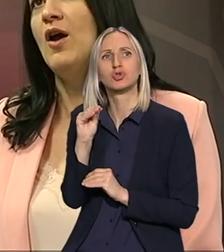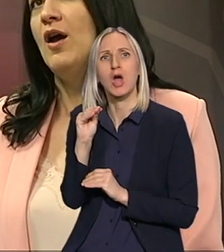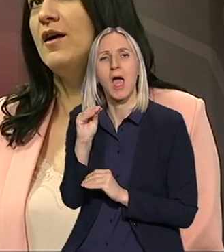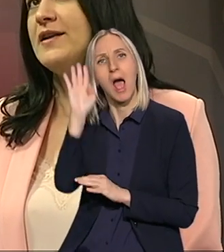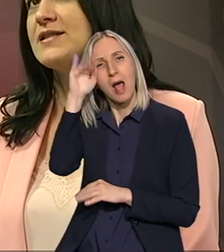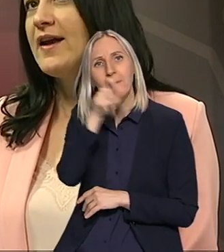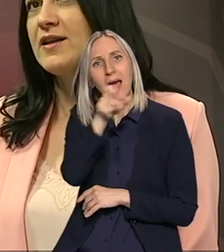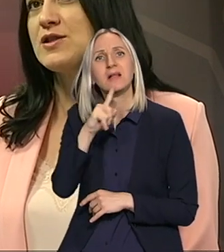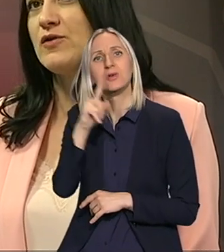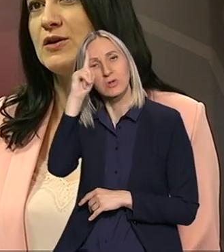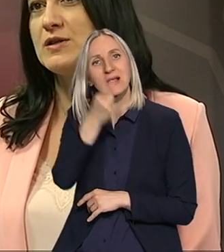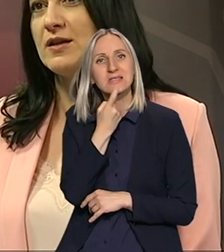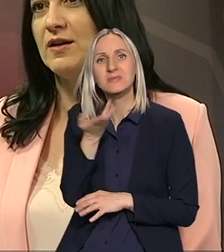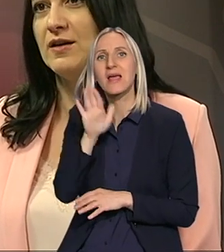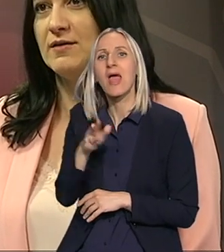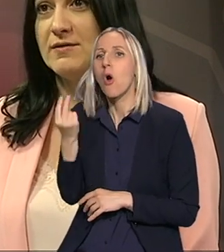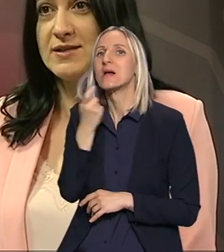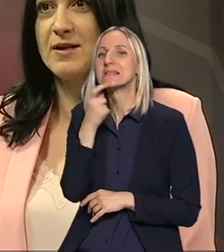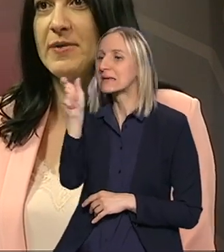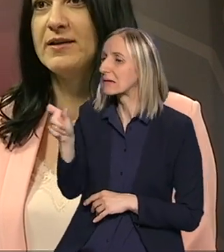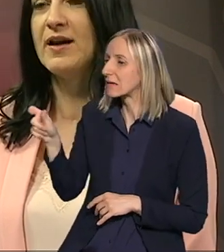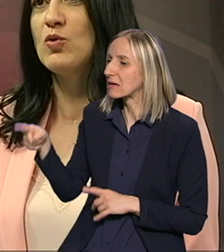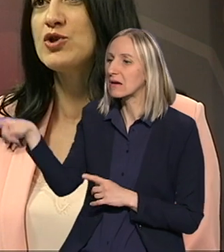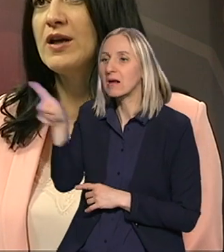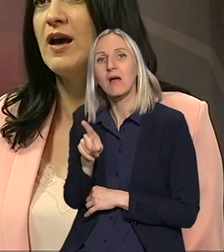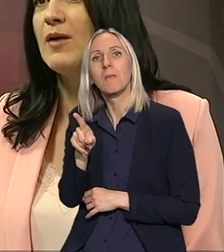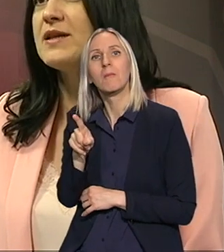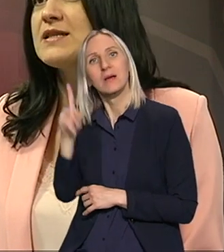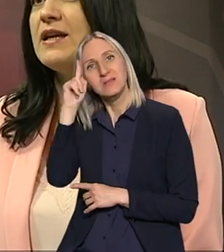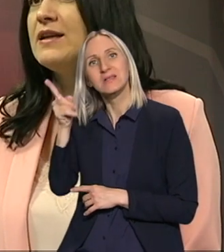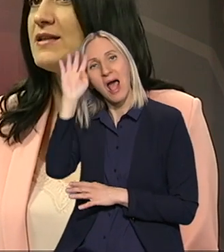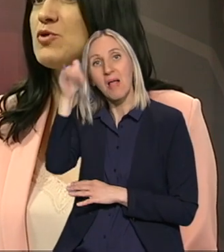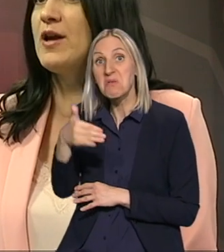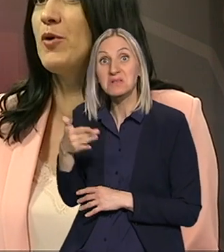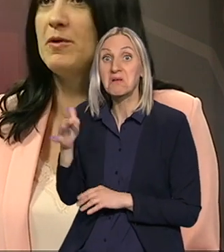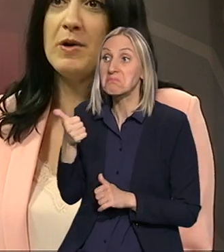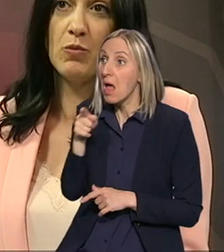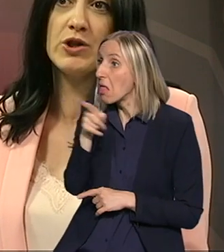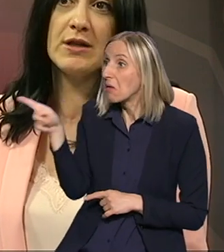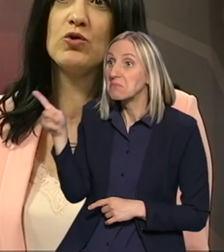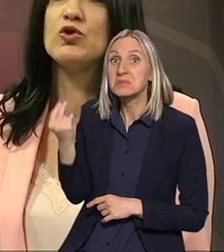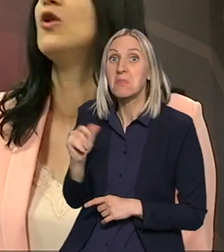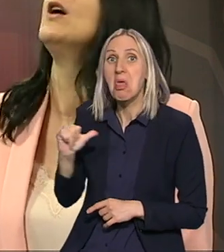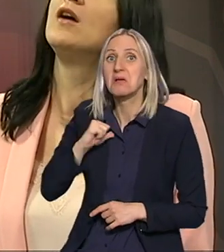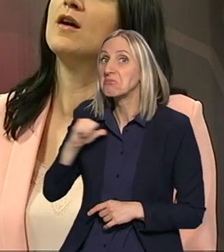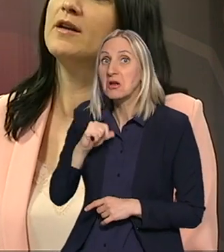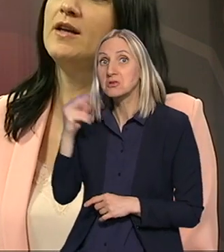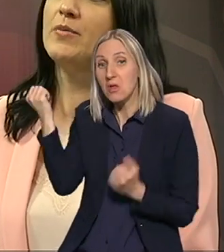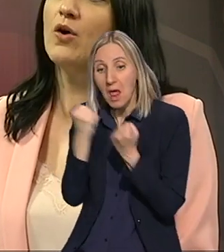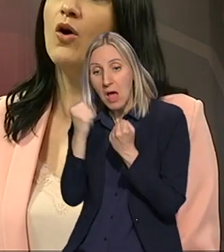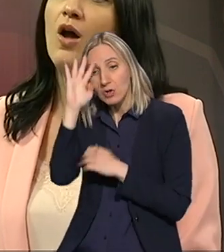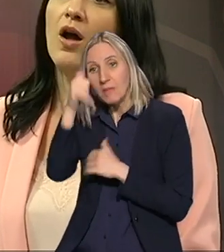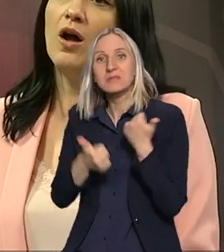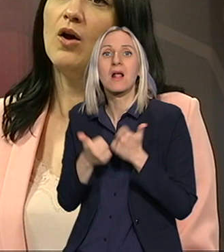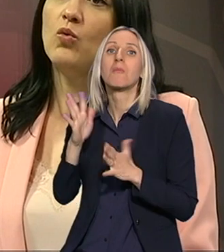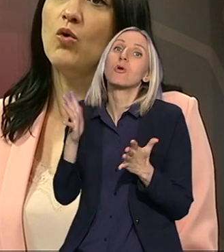to nezainteresovanost Srba da nauče albanski ili ne znam šta je problem, ili možda zato što ga nije